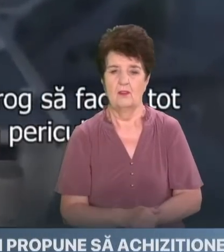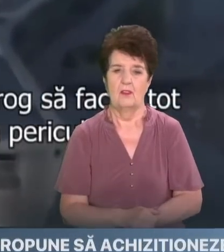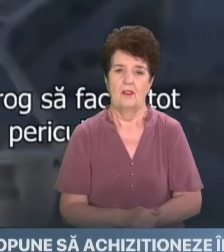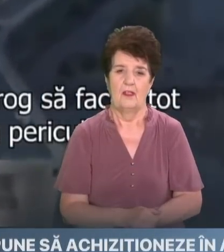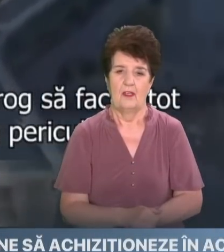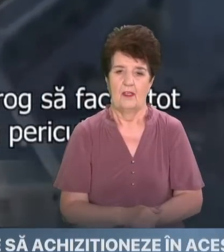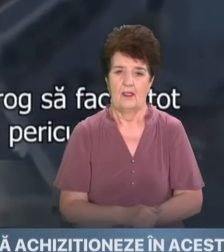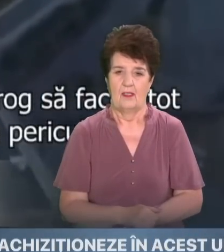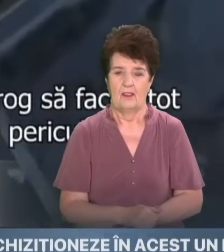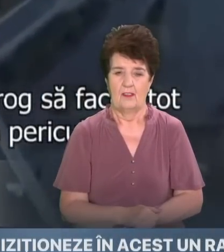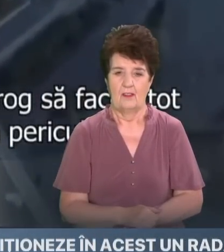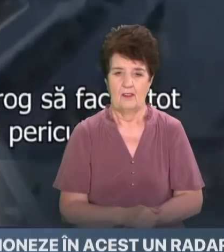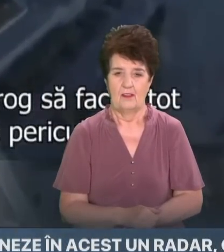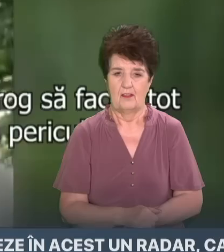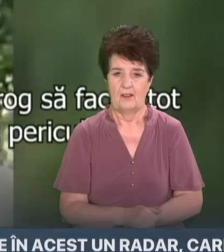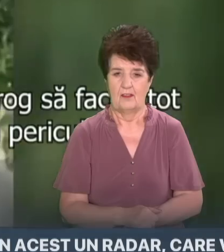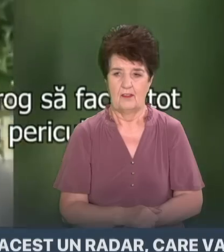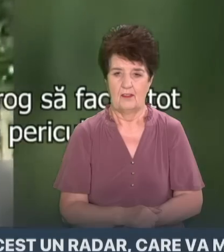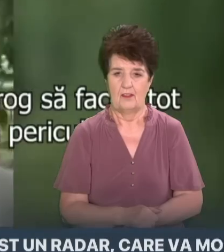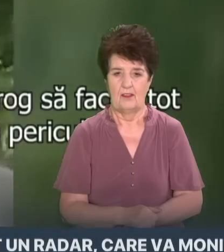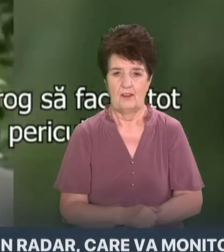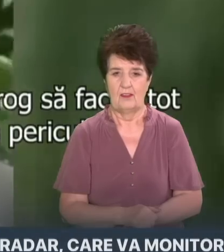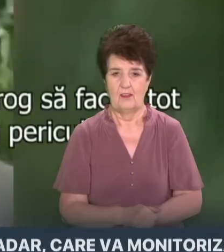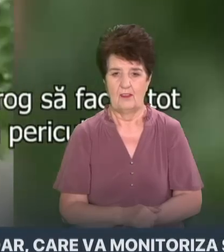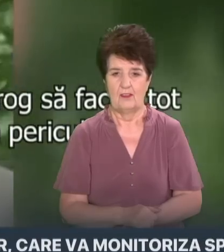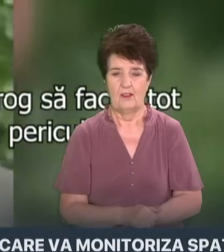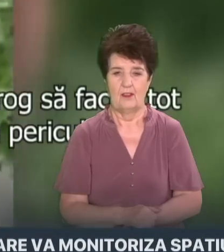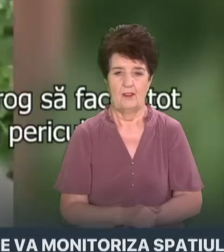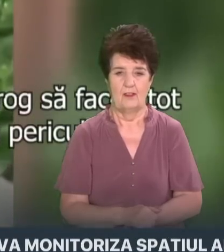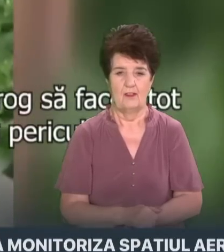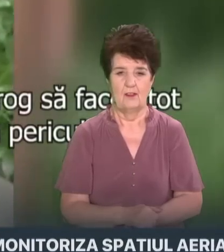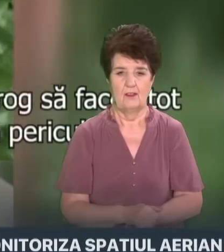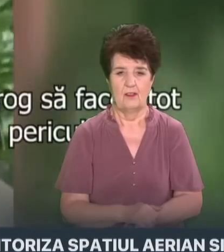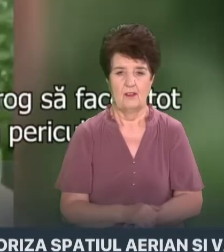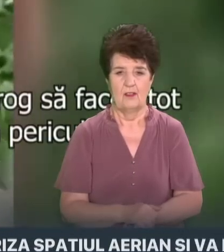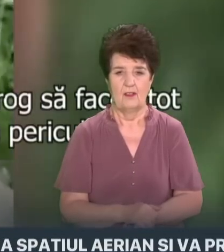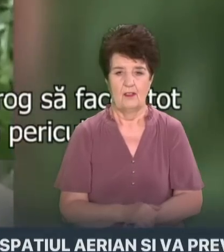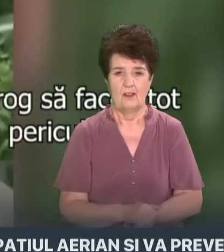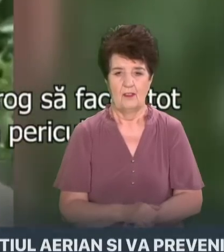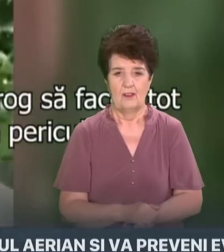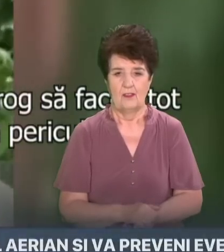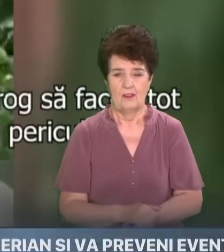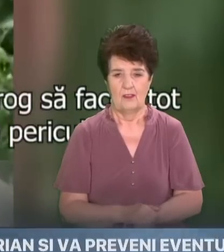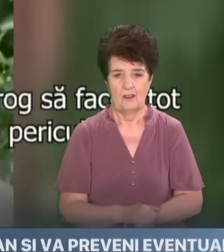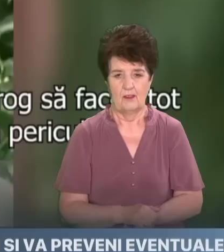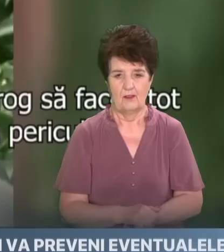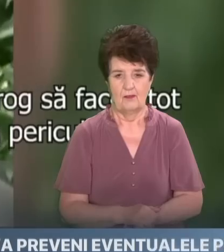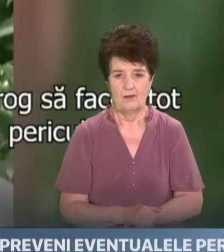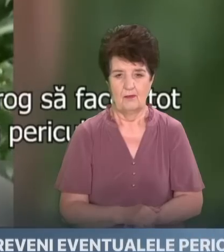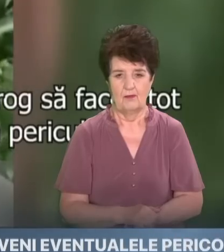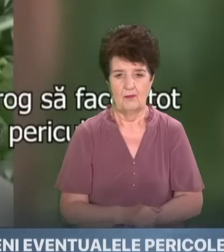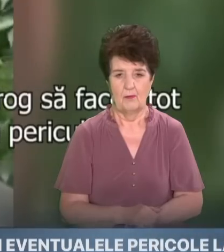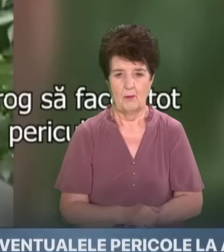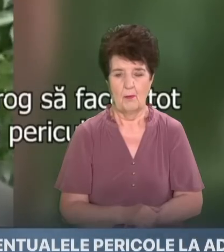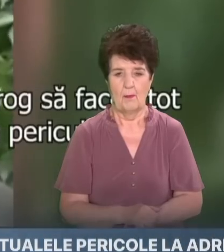до мешканців лівого берега. Прошу зробити все можливе, аби убезпечити себе і врятувати своє життя.